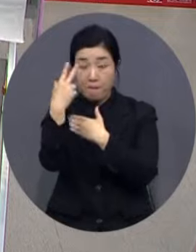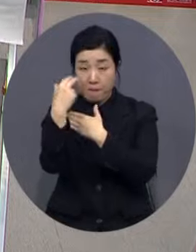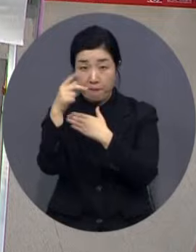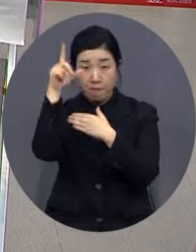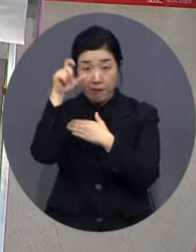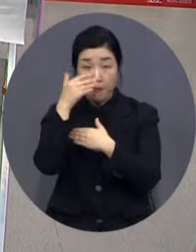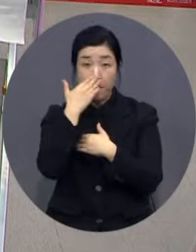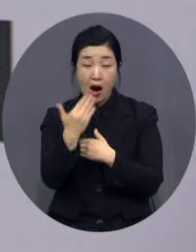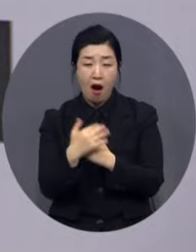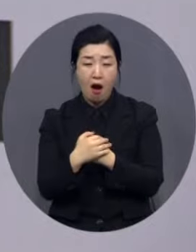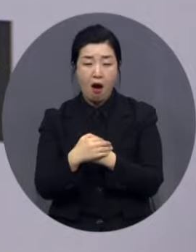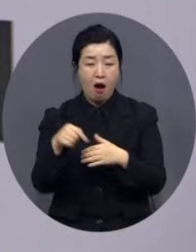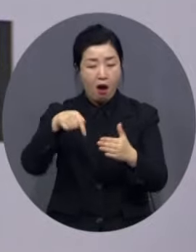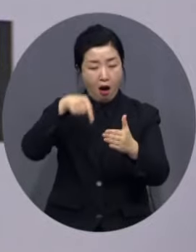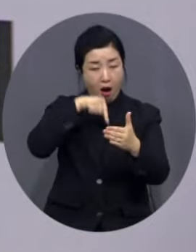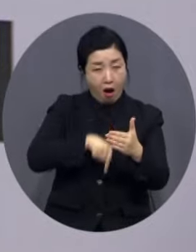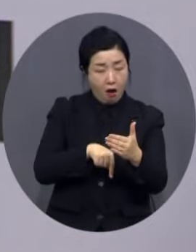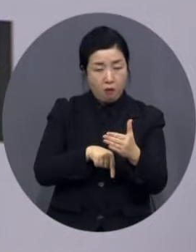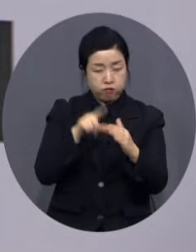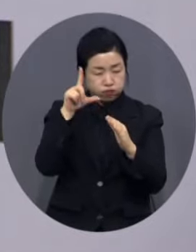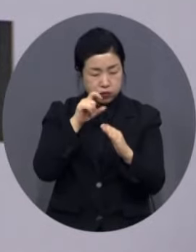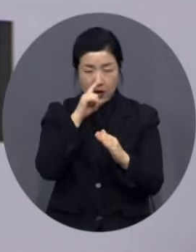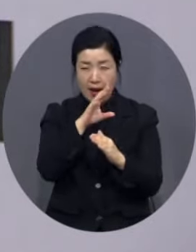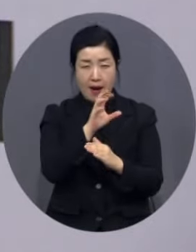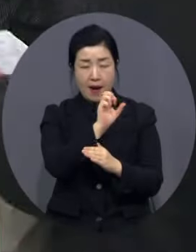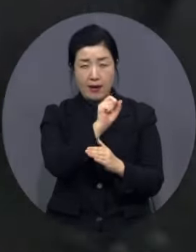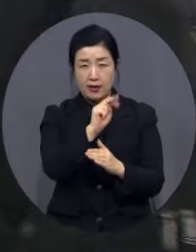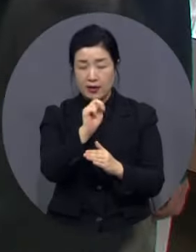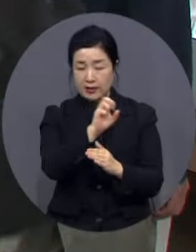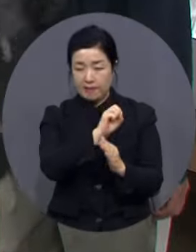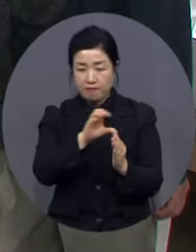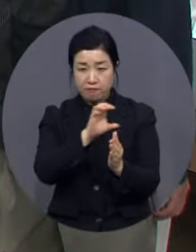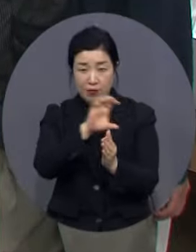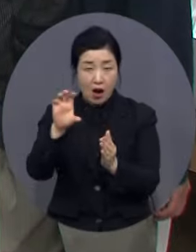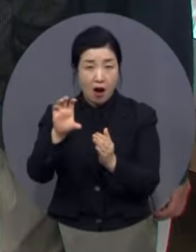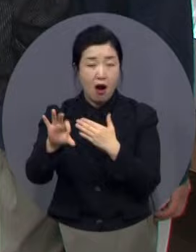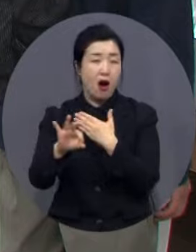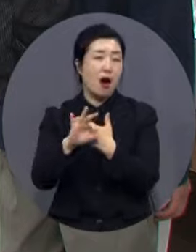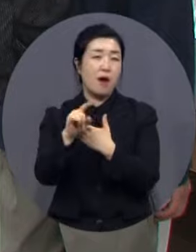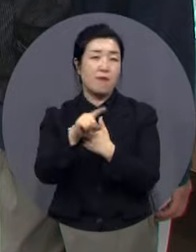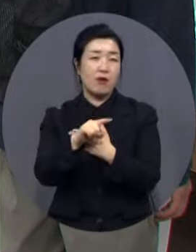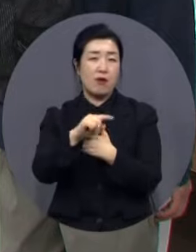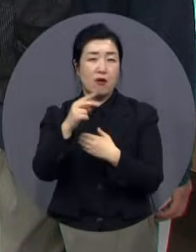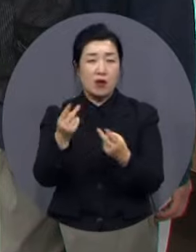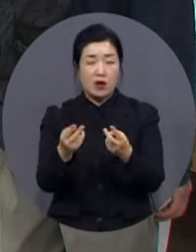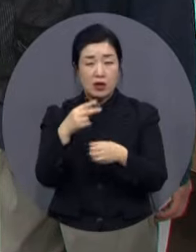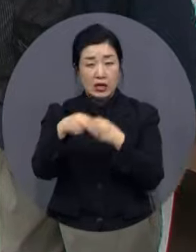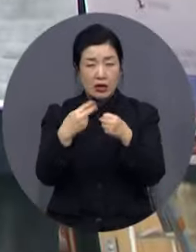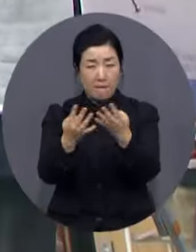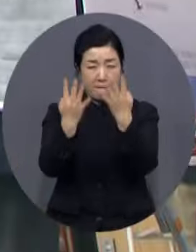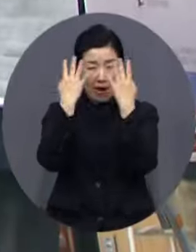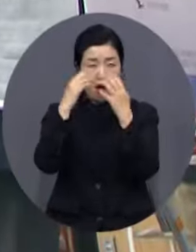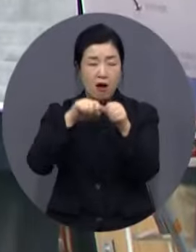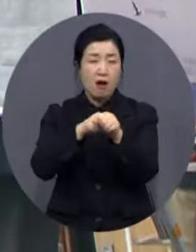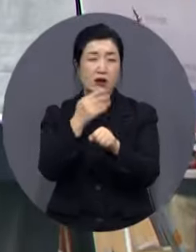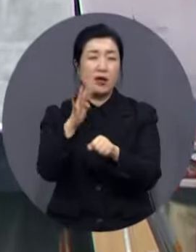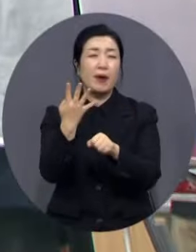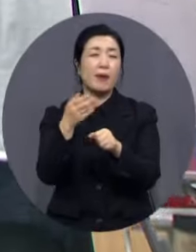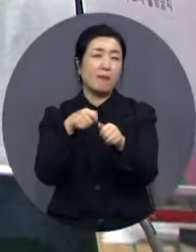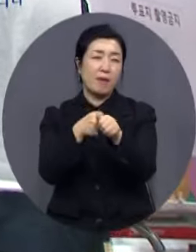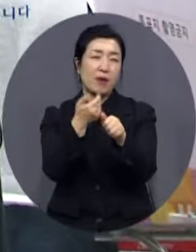기표소 안에서 투표지를 촬영하거나 SNS 올리면 2년 이하의 징역이나 400만 원 이하의 벌금형에 처해집니다